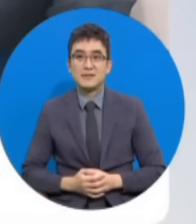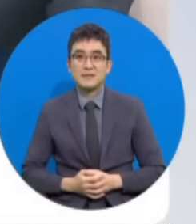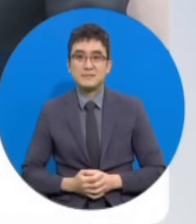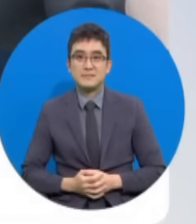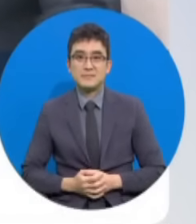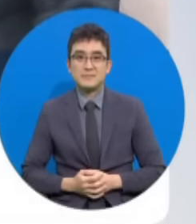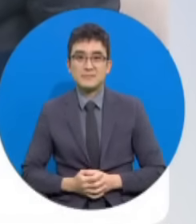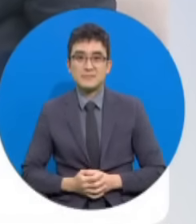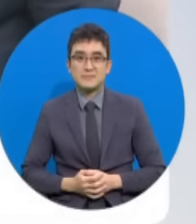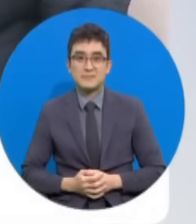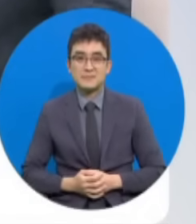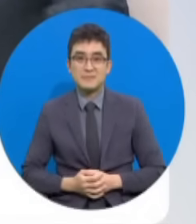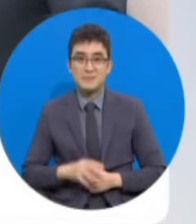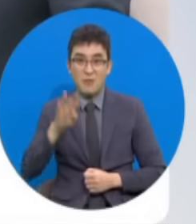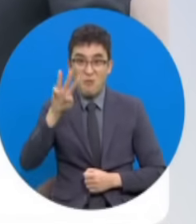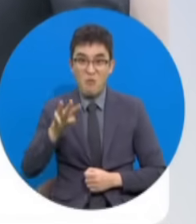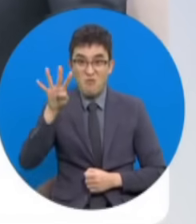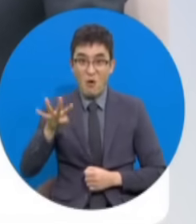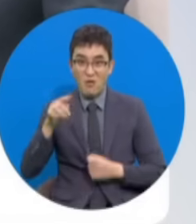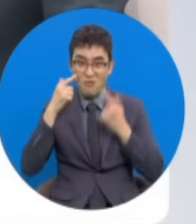그렇게